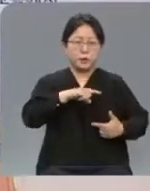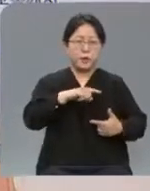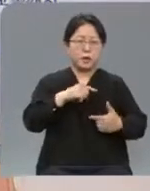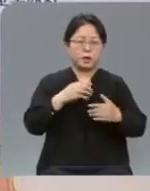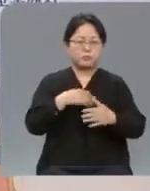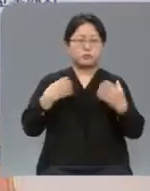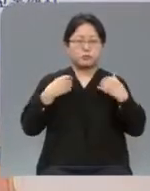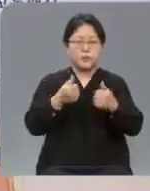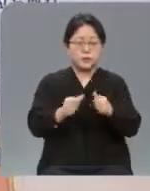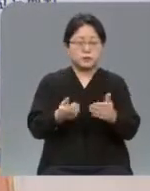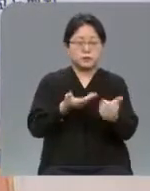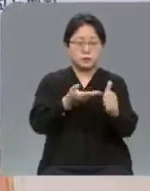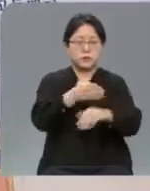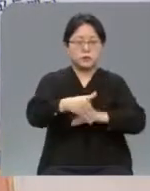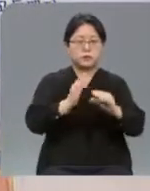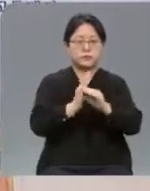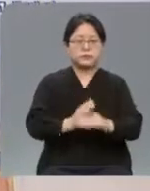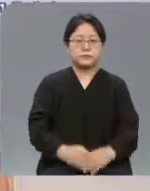예정입니다